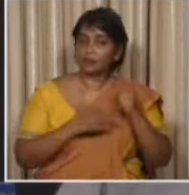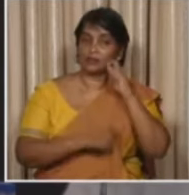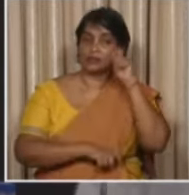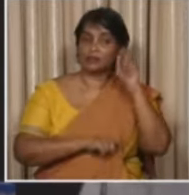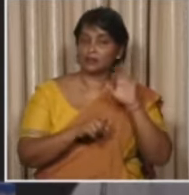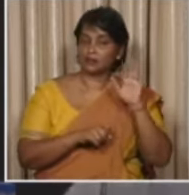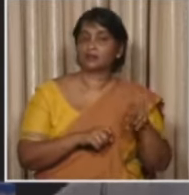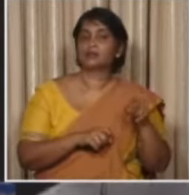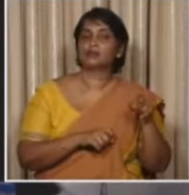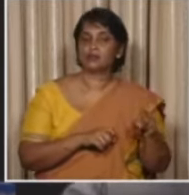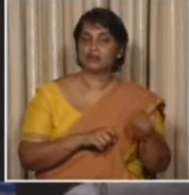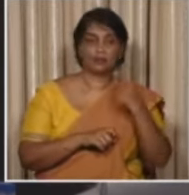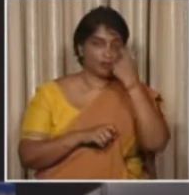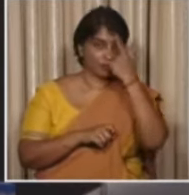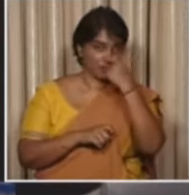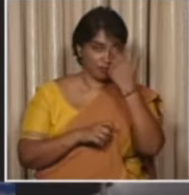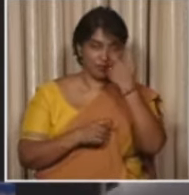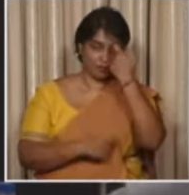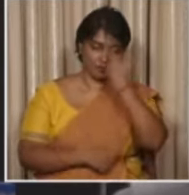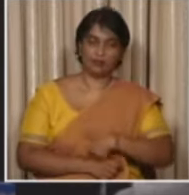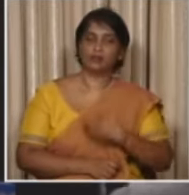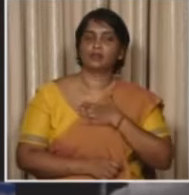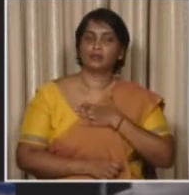වෙනුවෙන් කතෝලිකයෙක් හැටියට